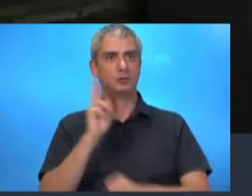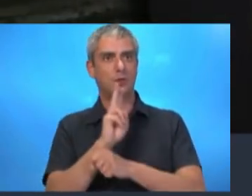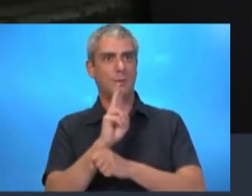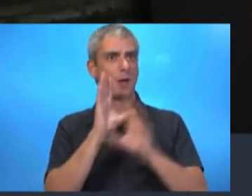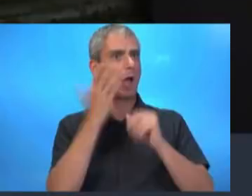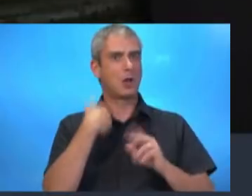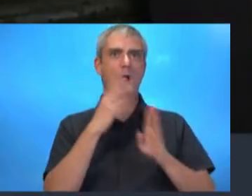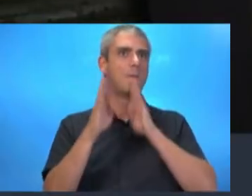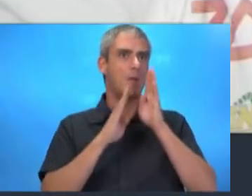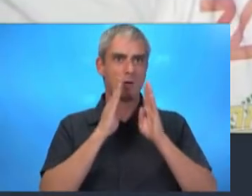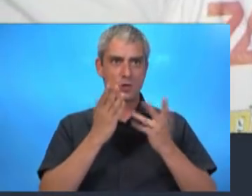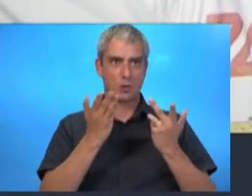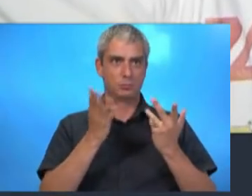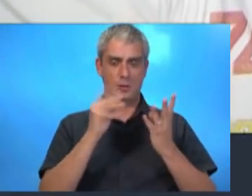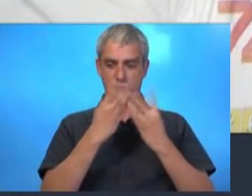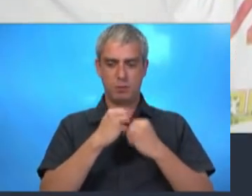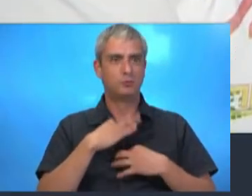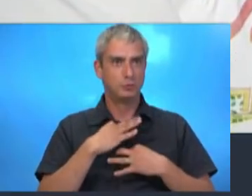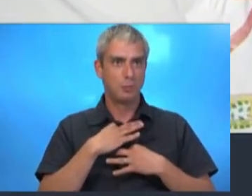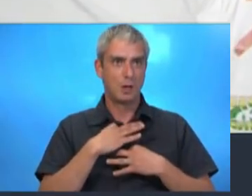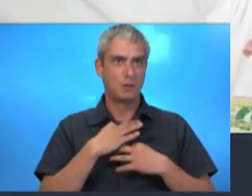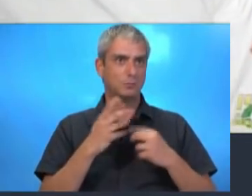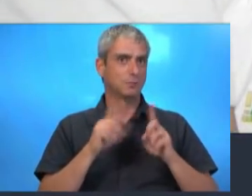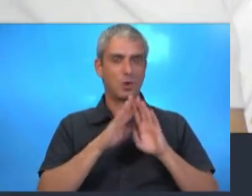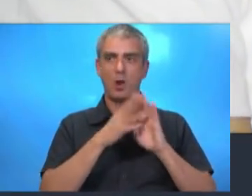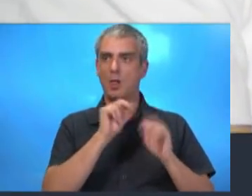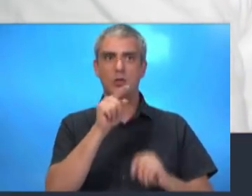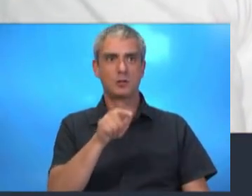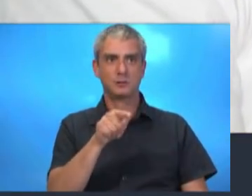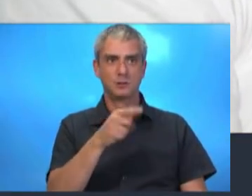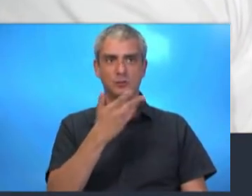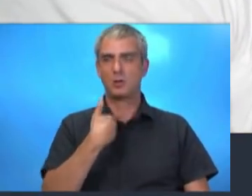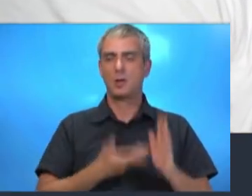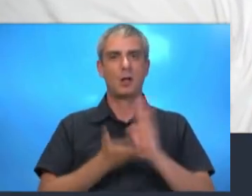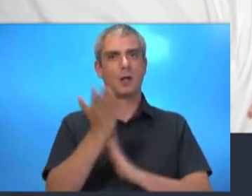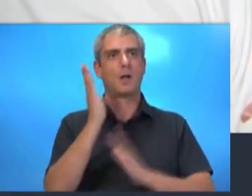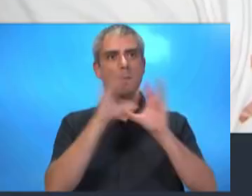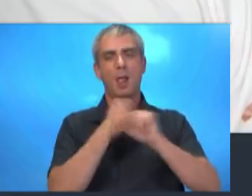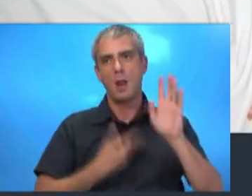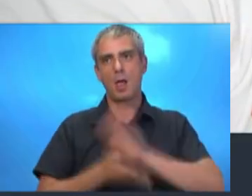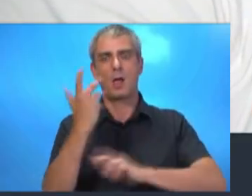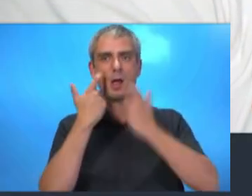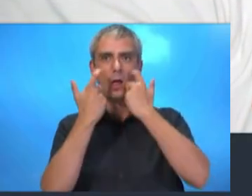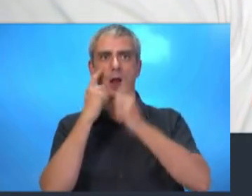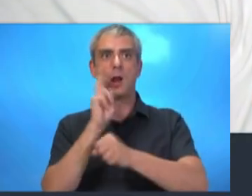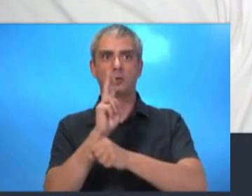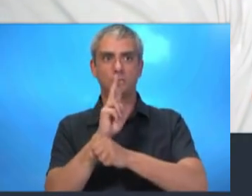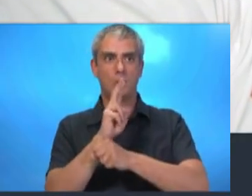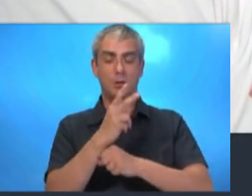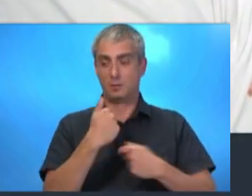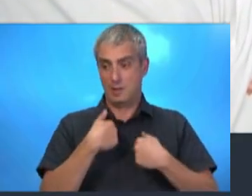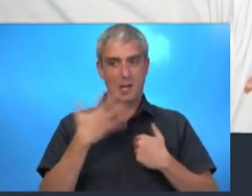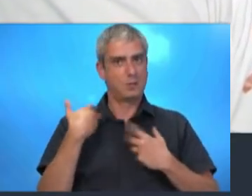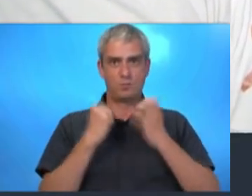בעיות גם במשפחה, כאילו, עם כל העניין הזה שאני יוצא כל לילה לשמור עד הבוקר, ולי היה קשה